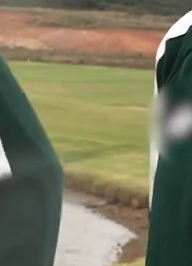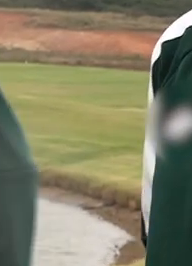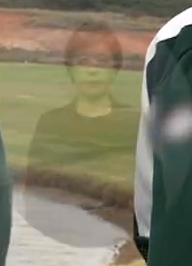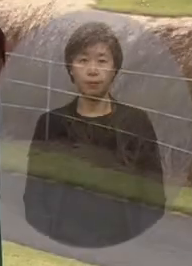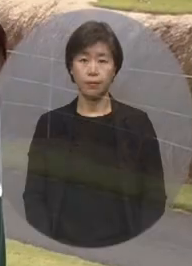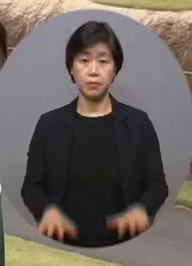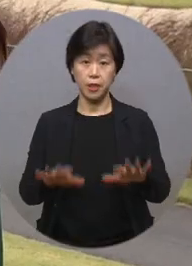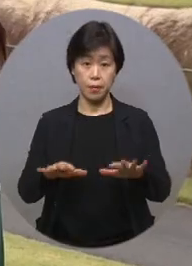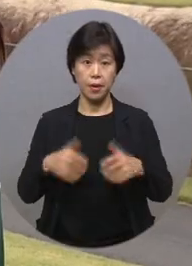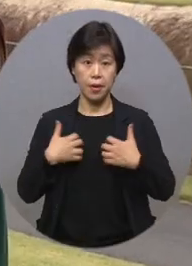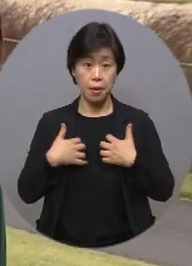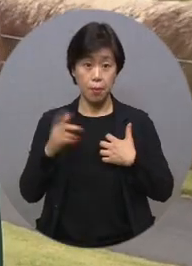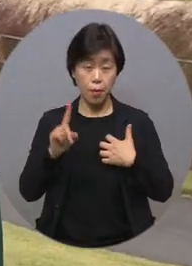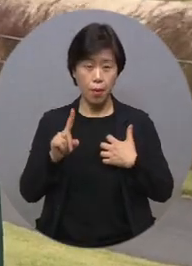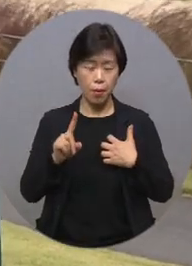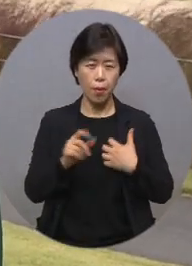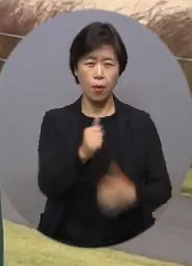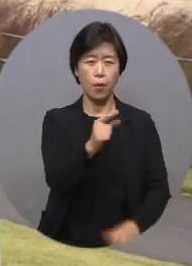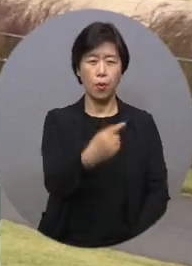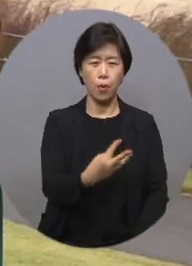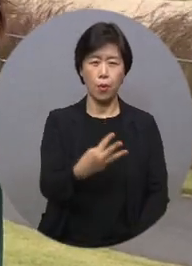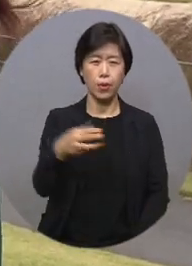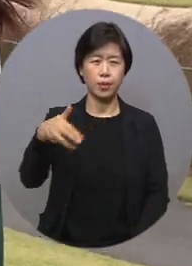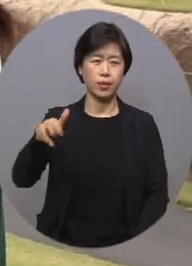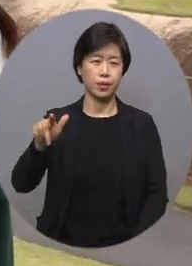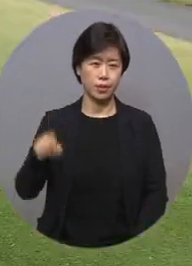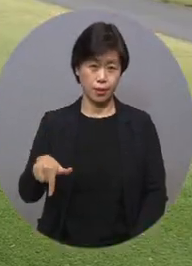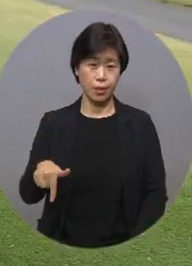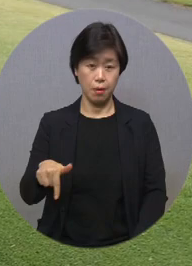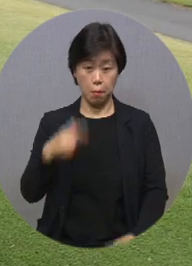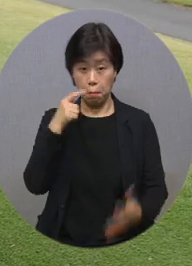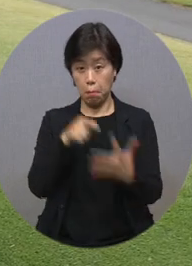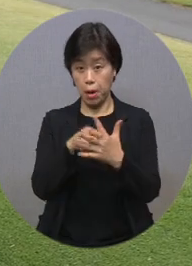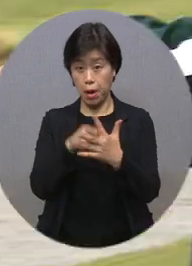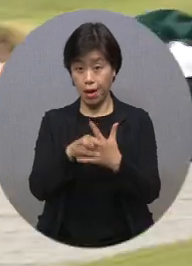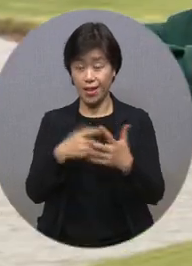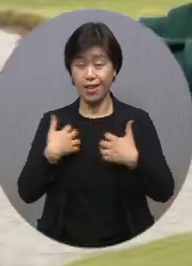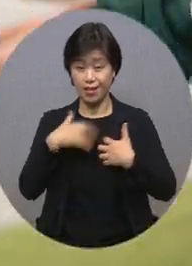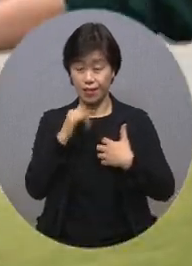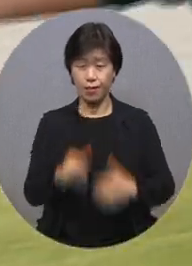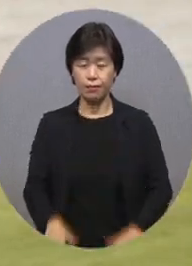게임은 홀짝. 이번 게임은 홀짝 게임 맞추는 거라고 합니다. 짠!